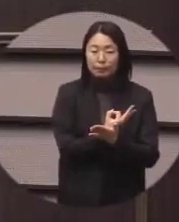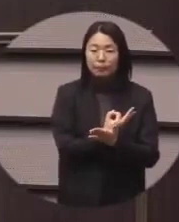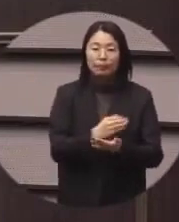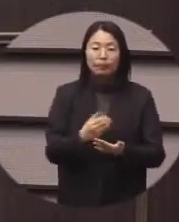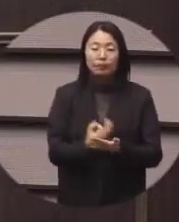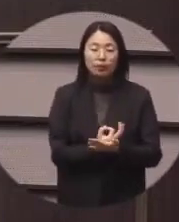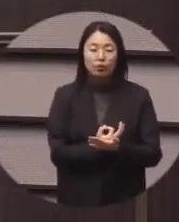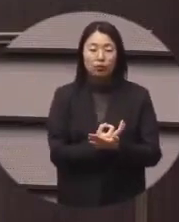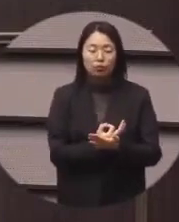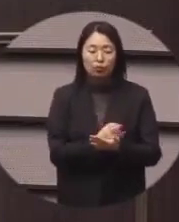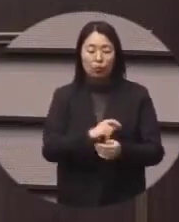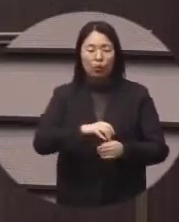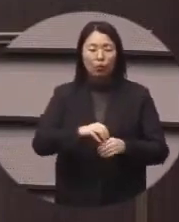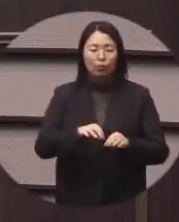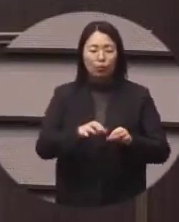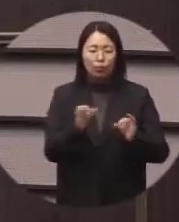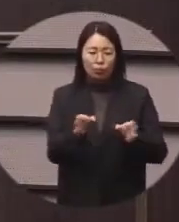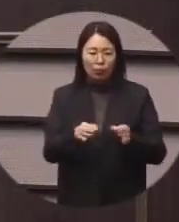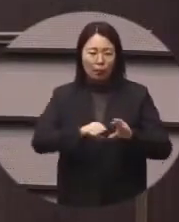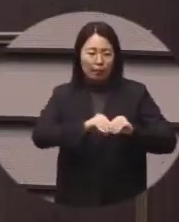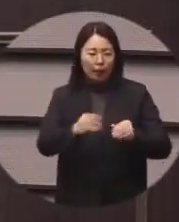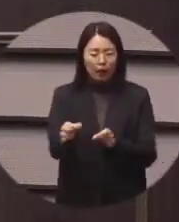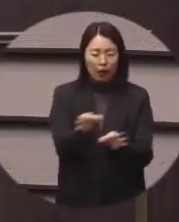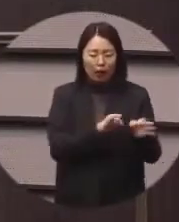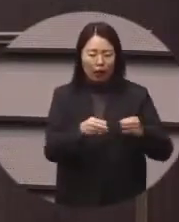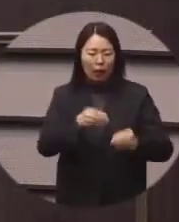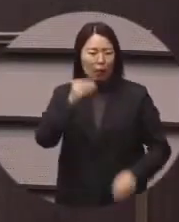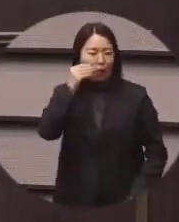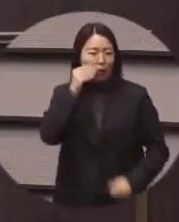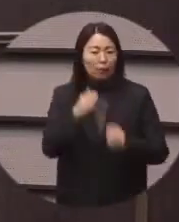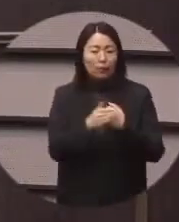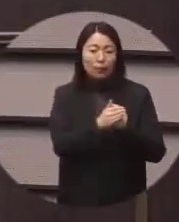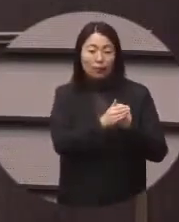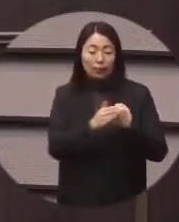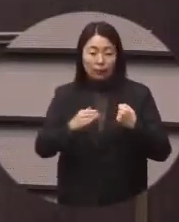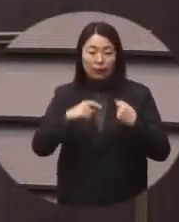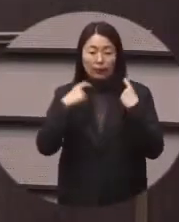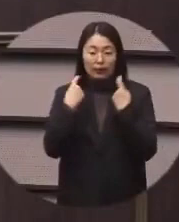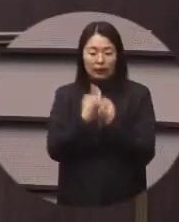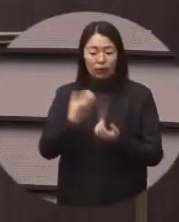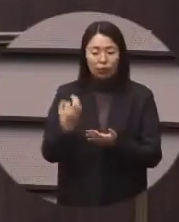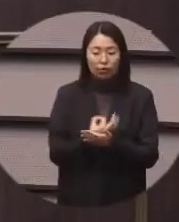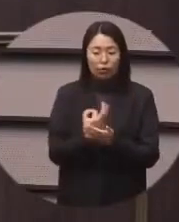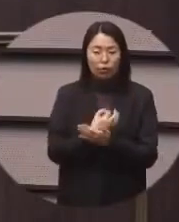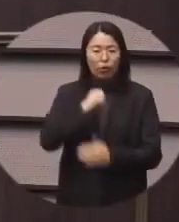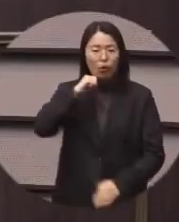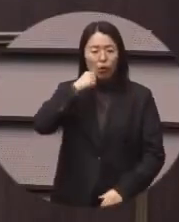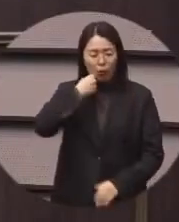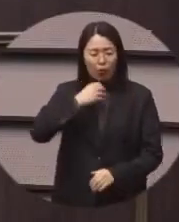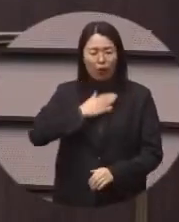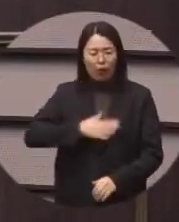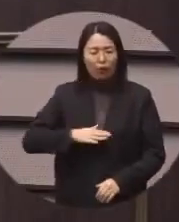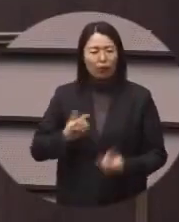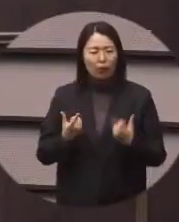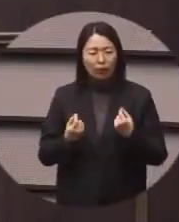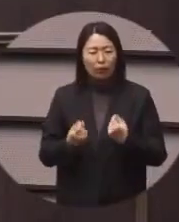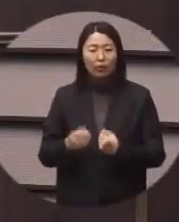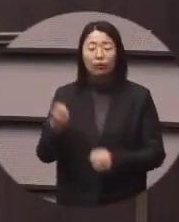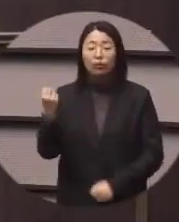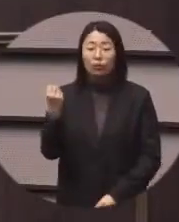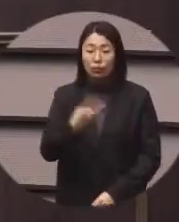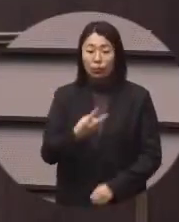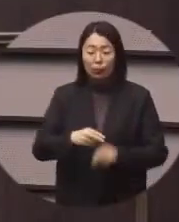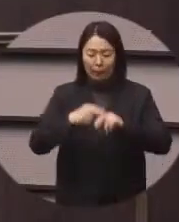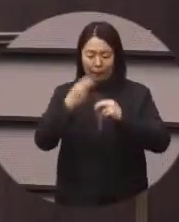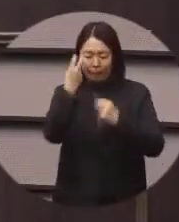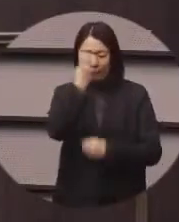국세수입 저조 및 부동산 거래 정체 등에 따라 자체 수입 여건이 어려운 환경이 예측되고 정밀한